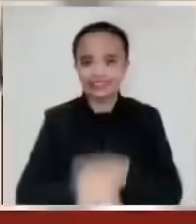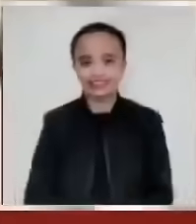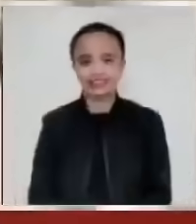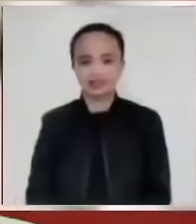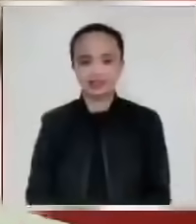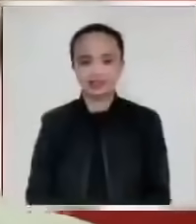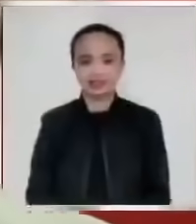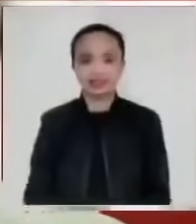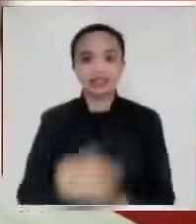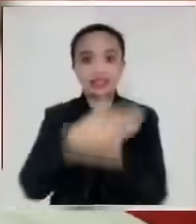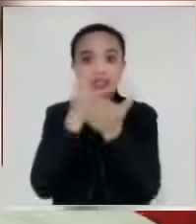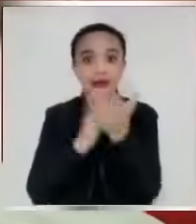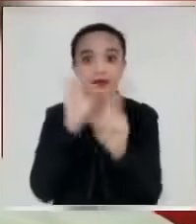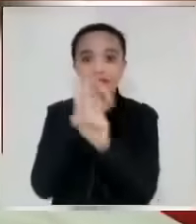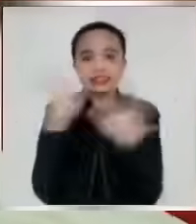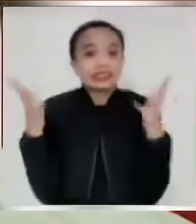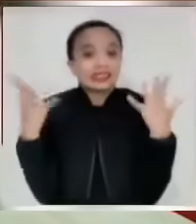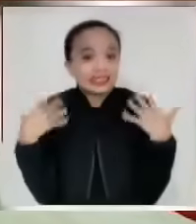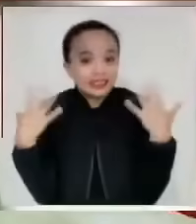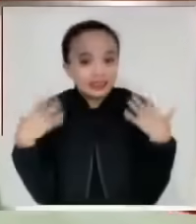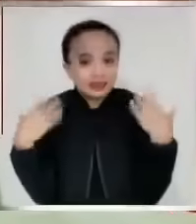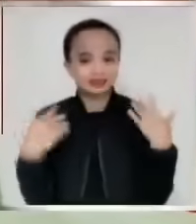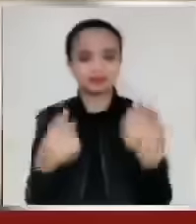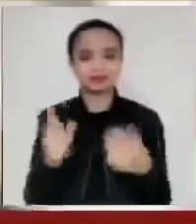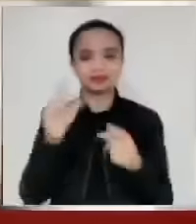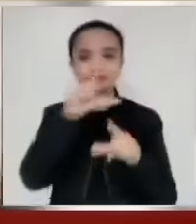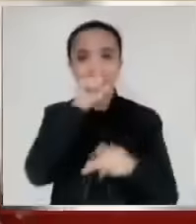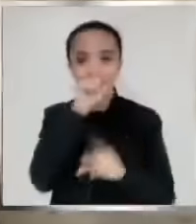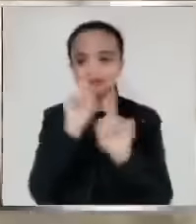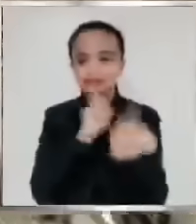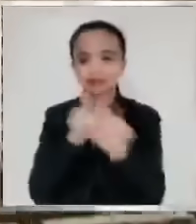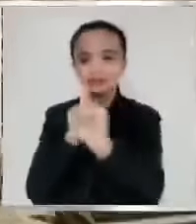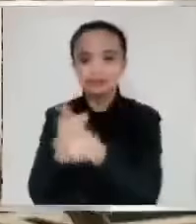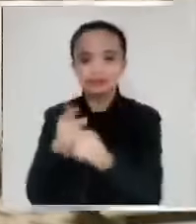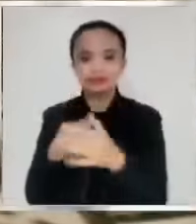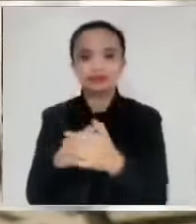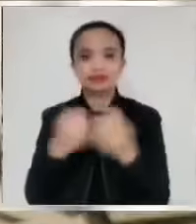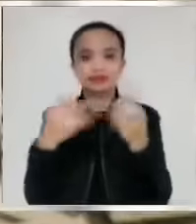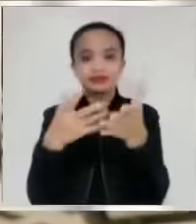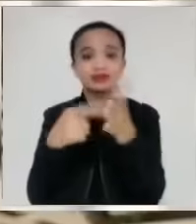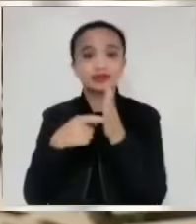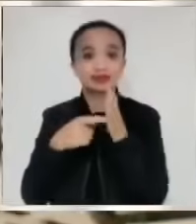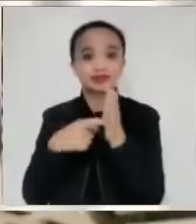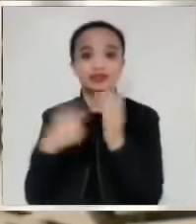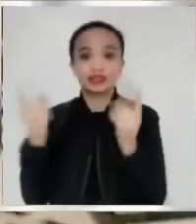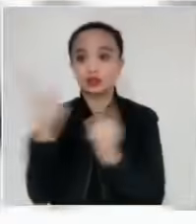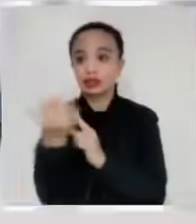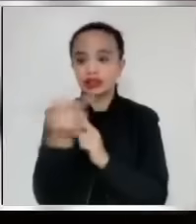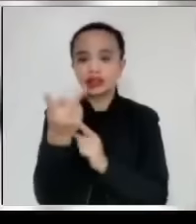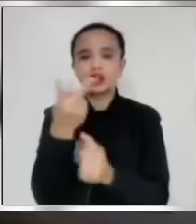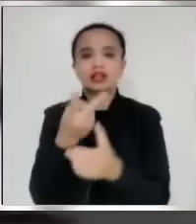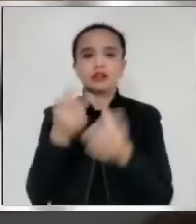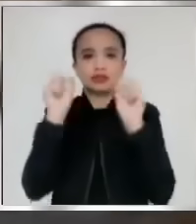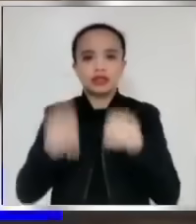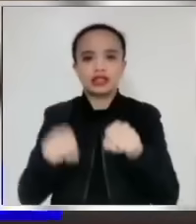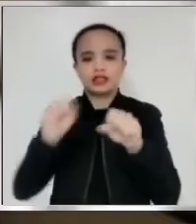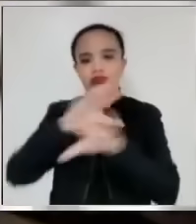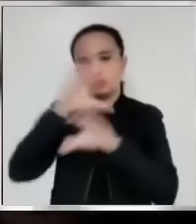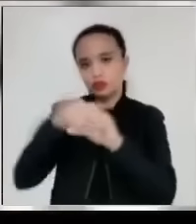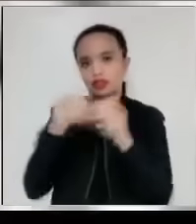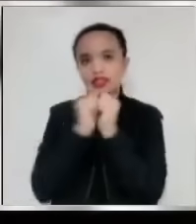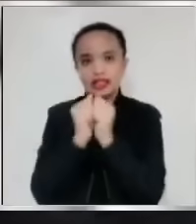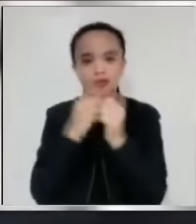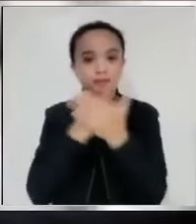fans kinilig sa exchange of tweets at nagsari ng request na magsama ang dalawa sa isang project. Good vibes naman